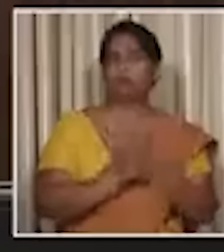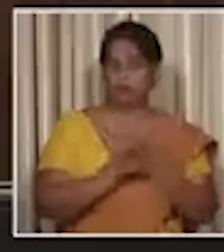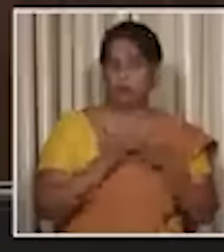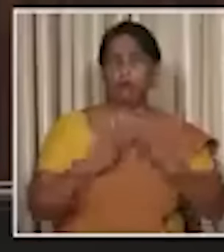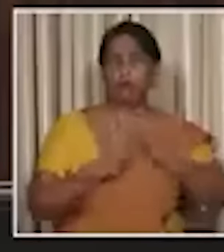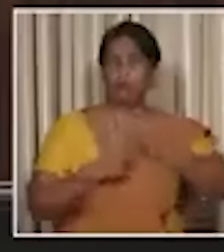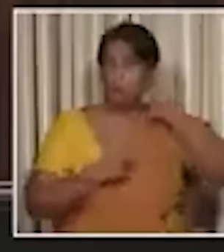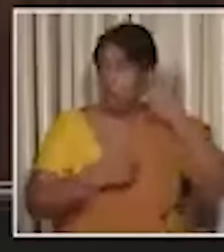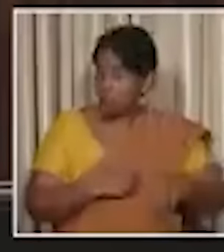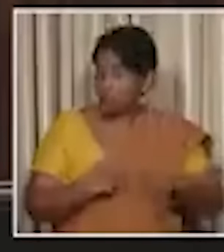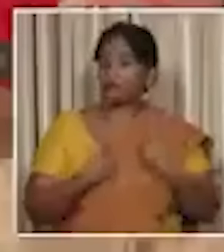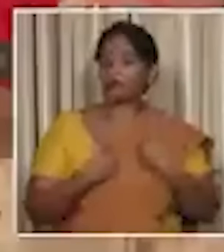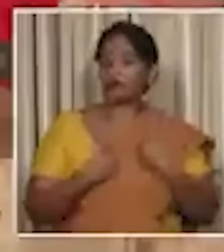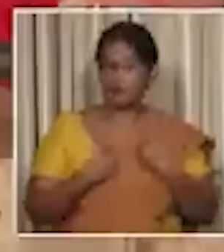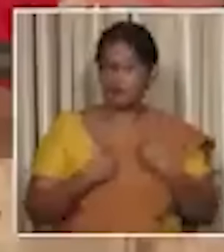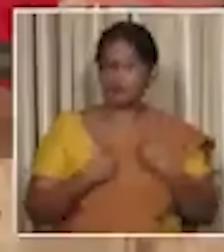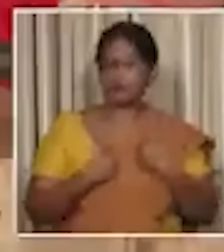பிரச்சனையாக உருவாக்கக்கூடியது.